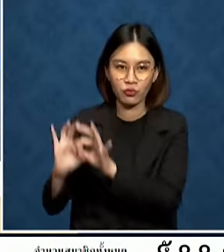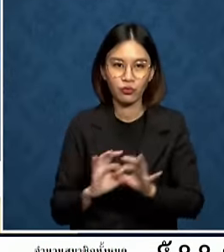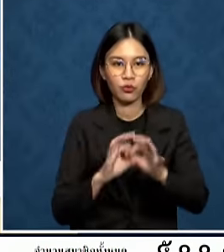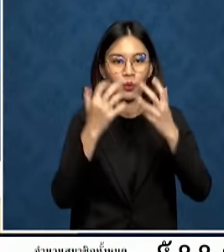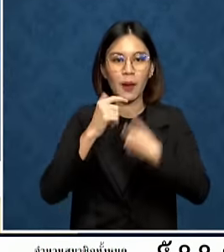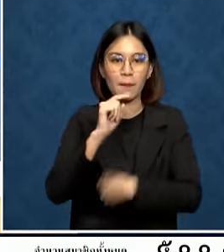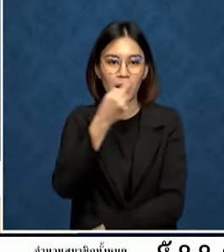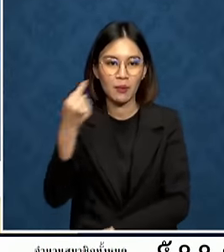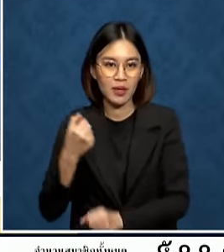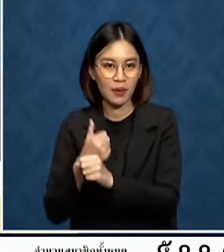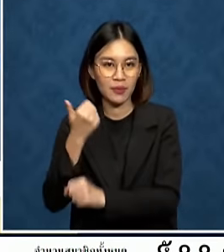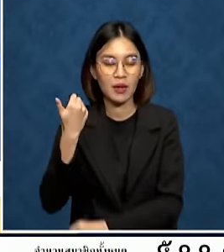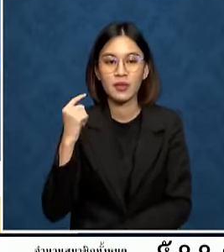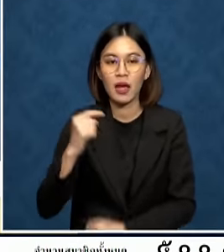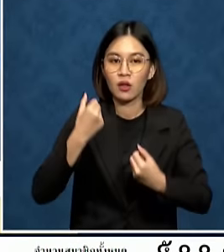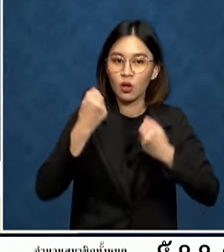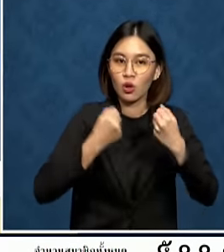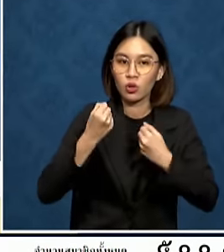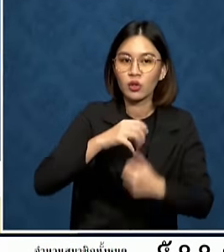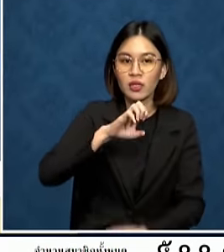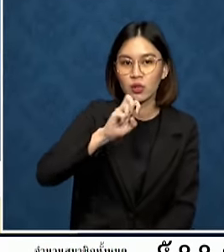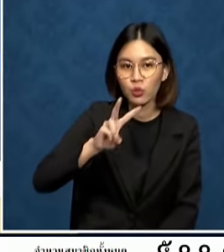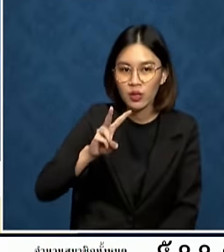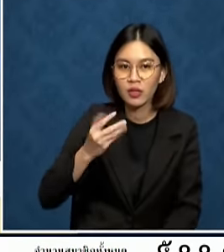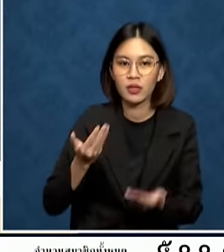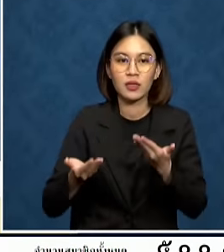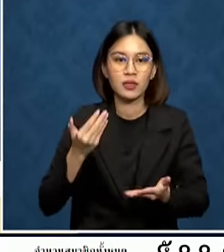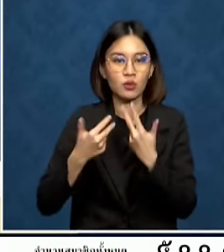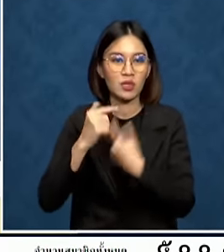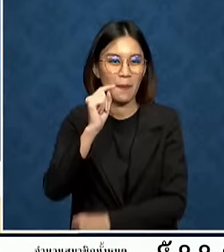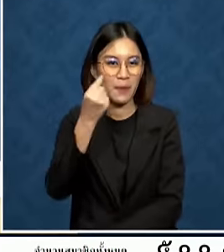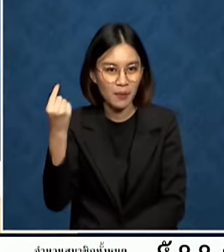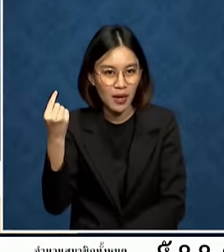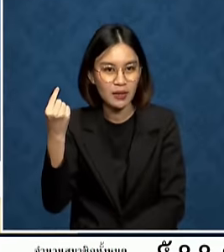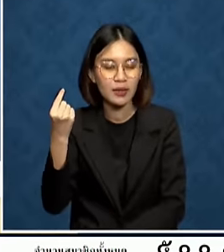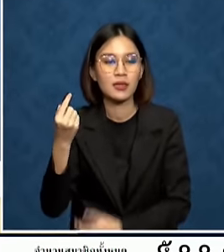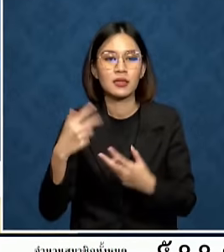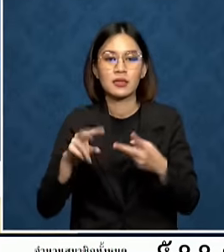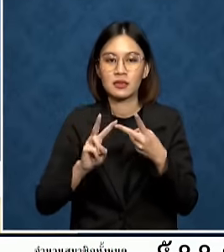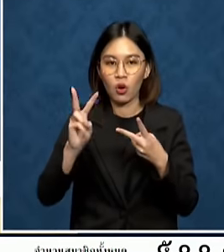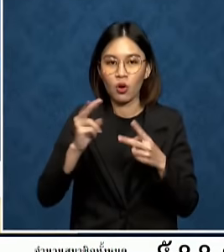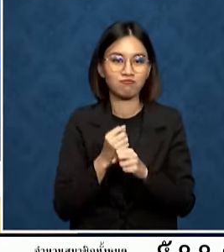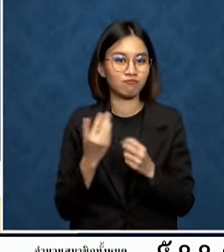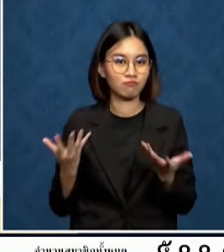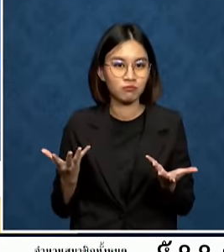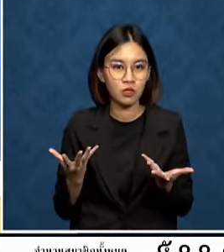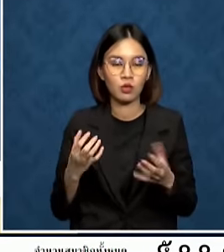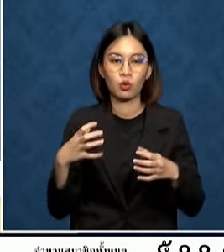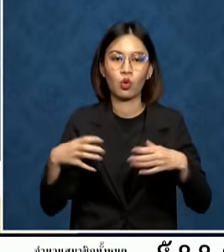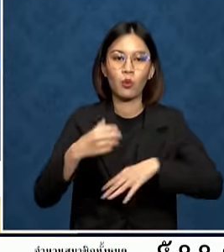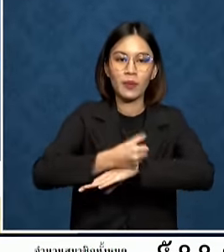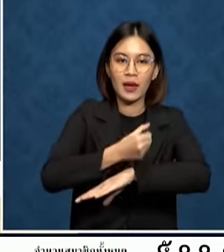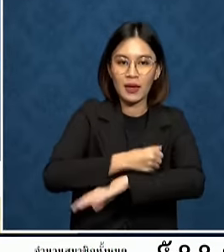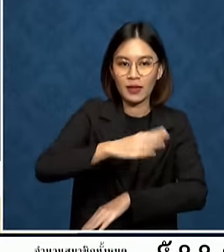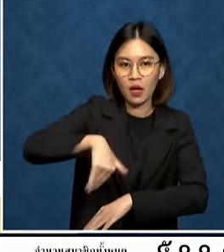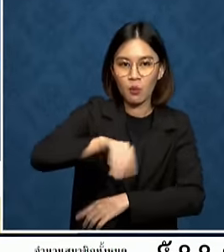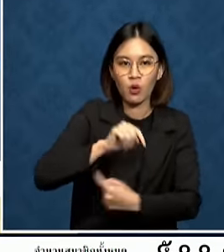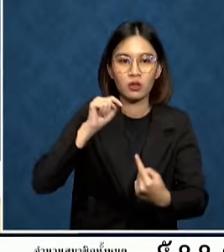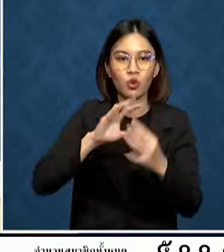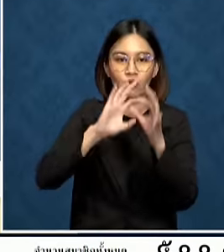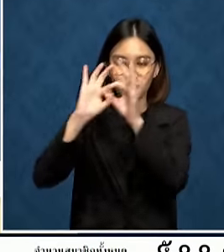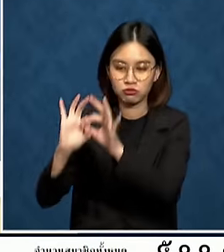ใหม่ได้ไม่ว่าจะเป็นรถยนต์ EVหรืออุตสาหกรรมใหม่อื่นๆตลอดจนข้อ 2คือทำไงให้พี่น้องแรงงานเข้าสู่หวงโซ่